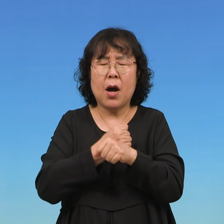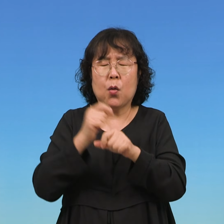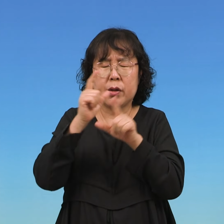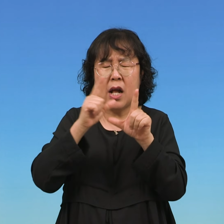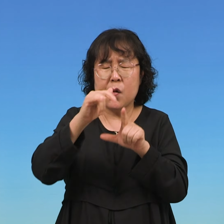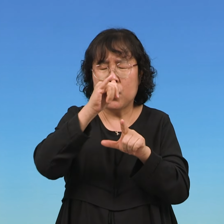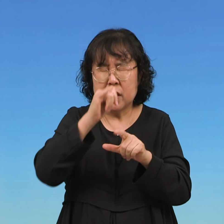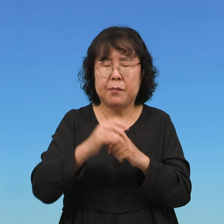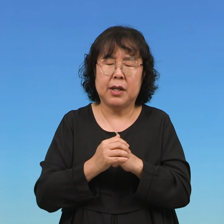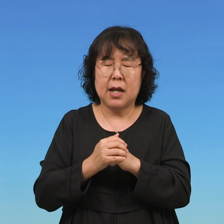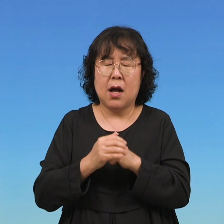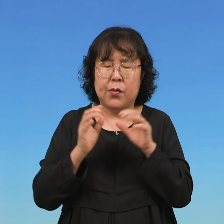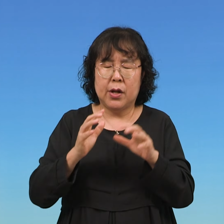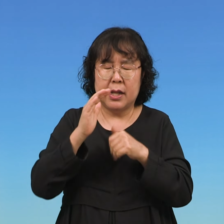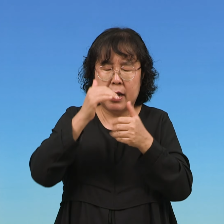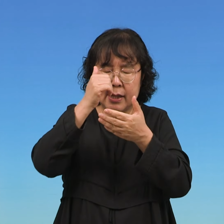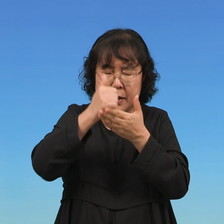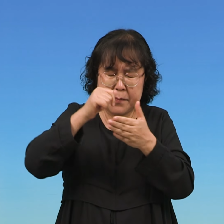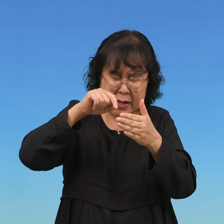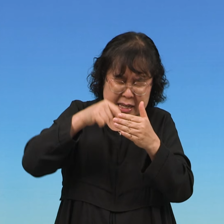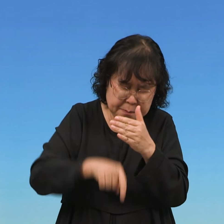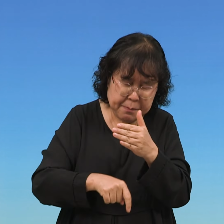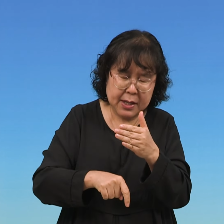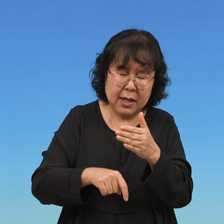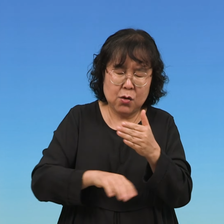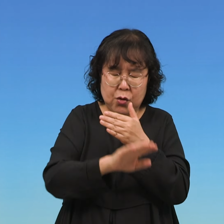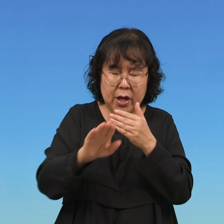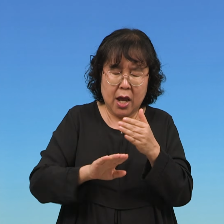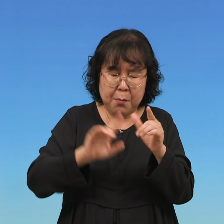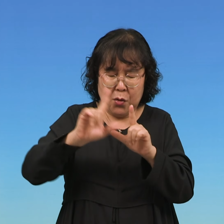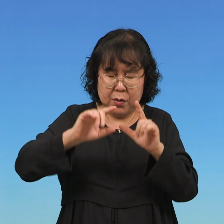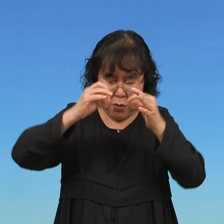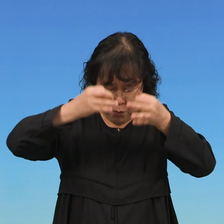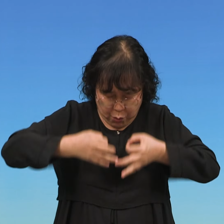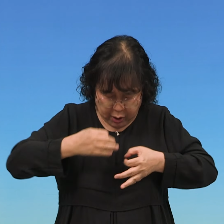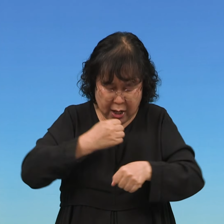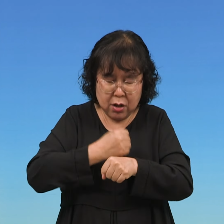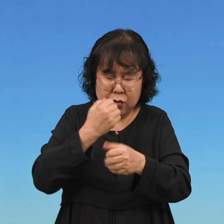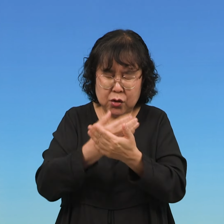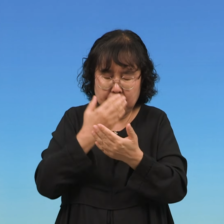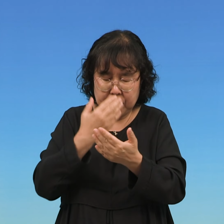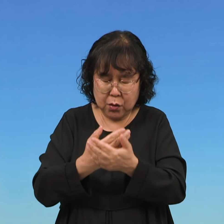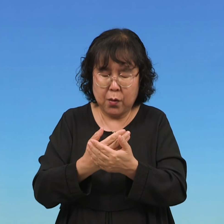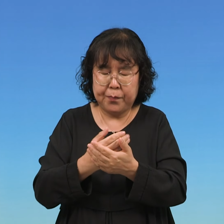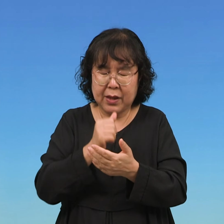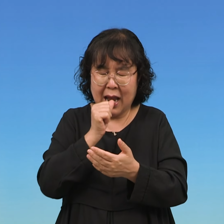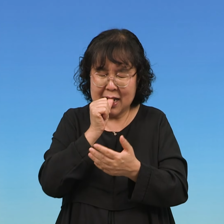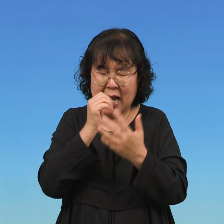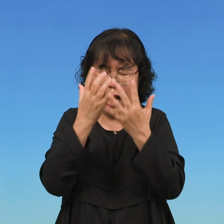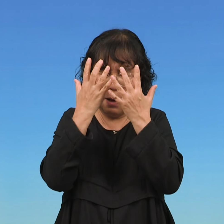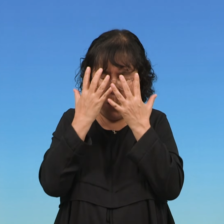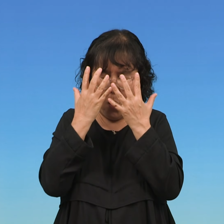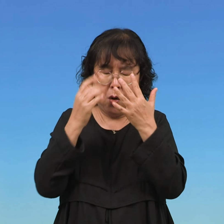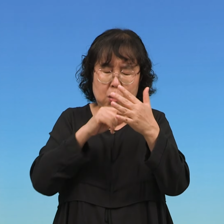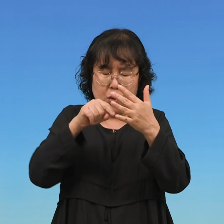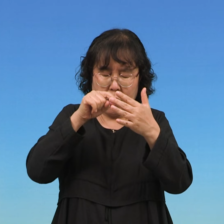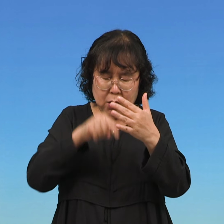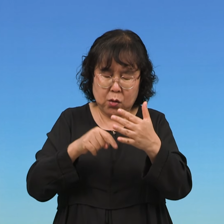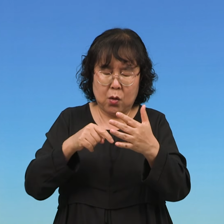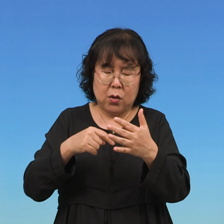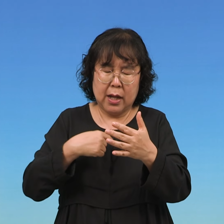오늘 하나님 깊이 우리의 모습을 되돌아보게 하시고 사도 바울이 감옥에서 나는